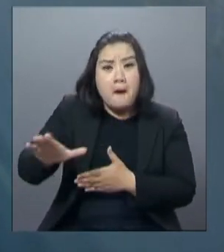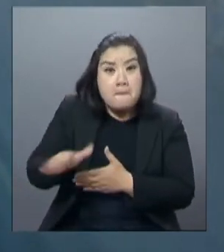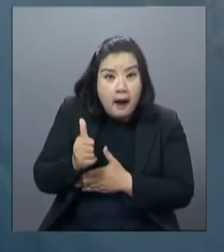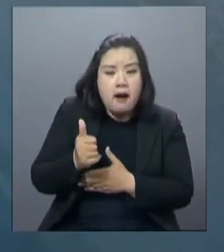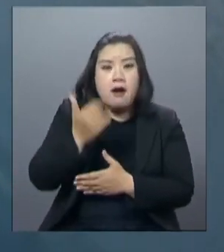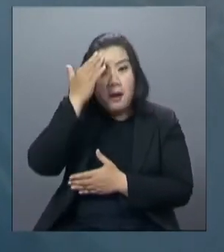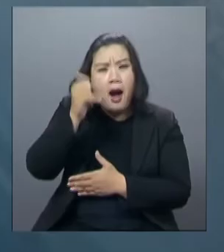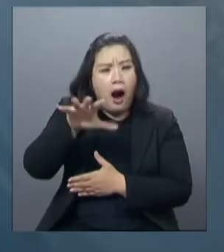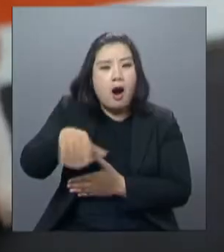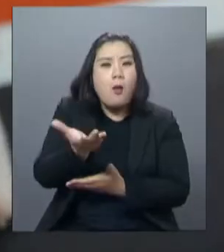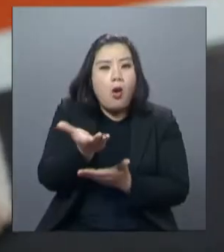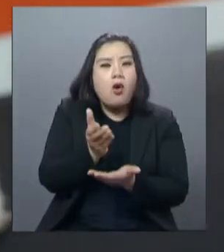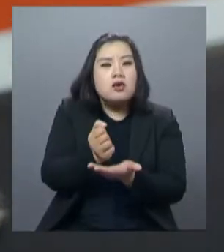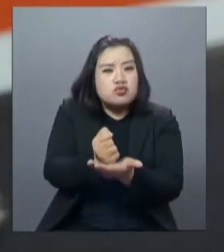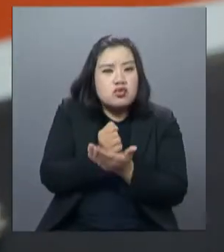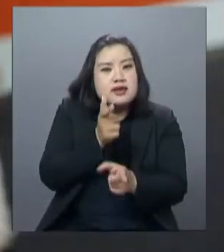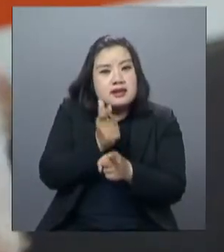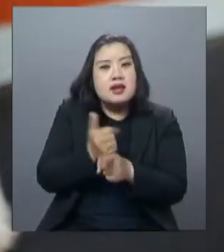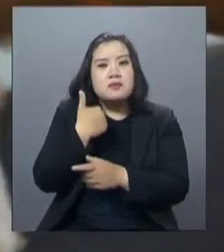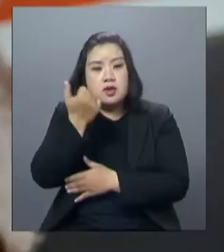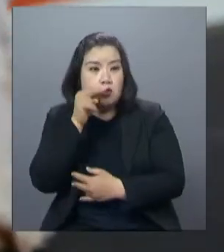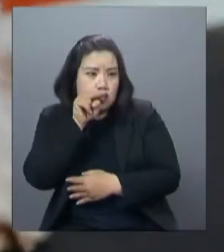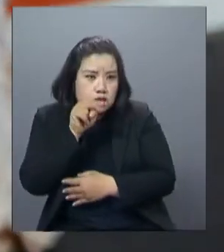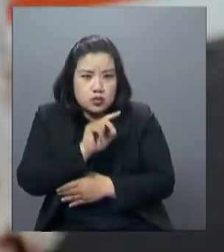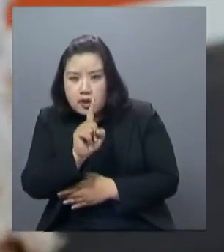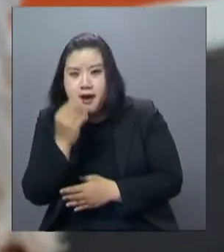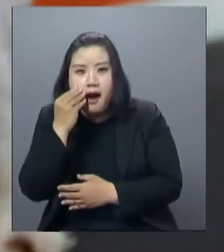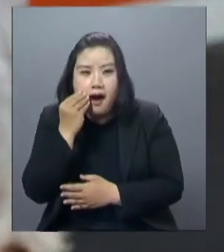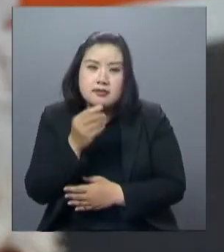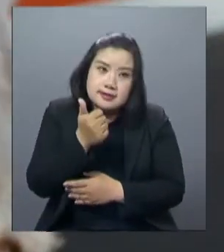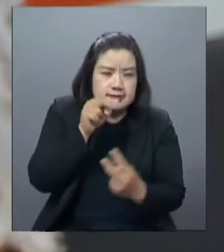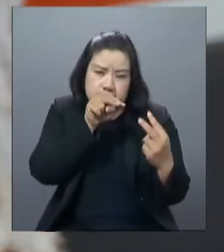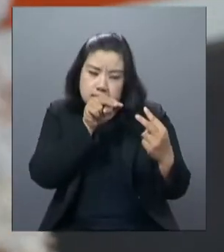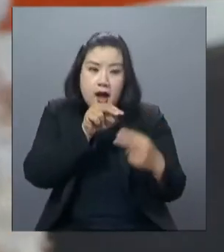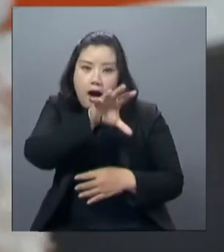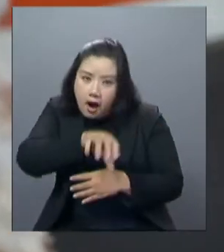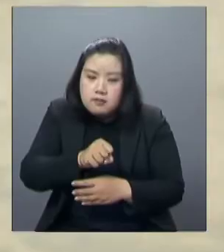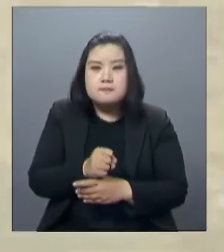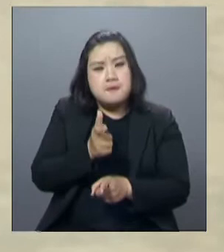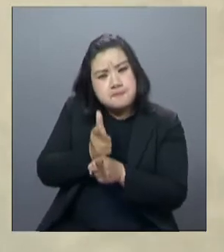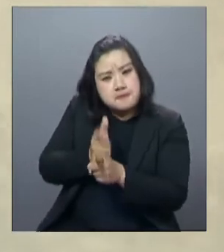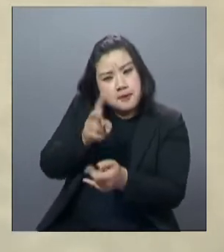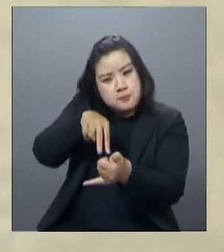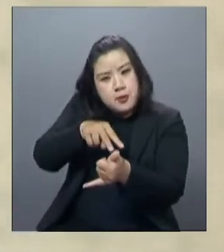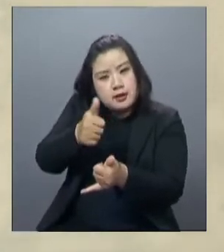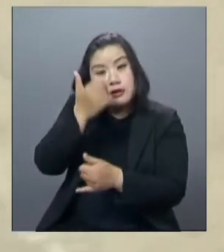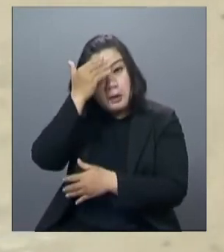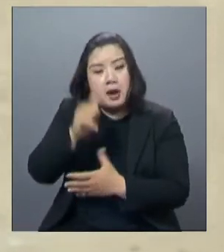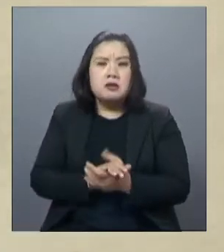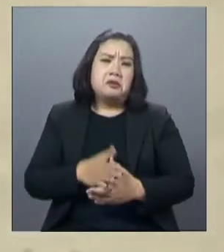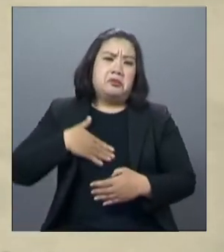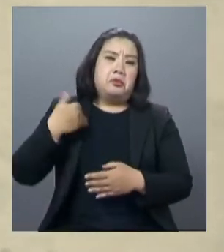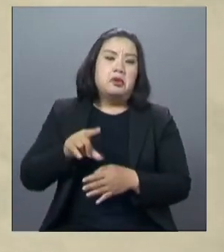ลี้ยงดีกว่าไปดูถูกชะตาตัวไหนก็ไปขอเข้ามาเลี้ยงแล้วเลี้ยงให้ดีๆไม่ใช่เลี้ยงพอเบื่อก็เอา